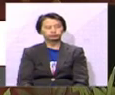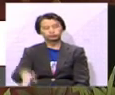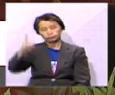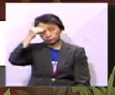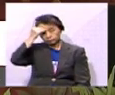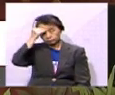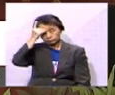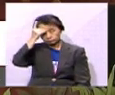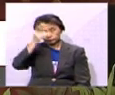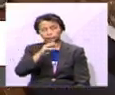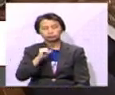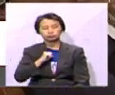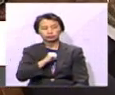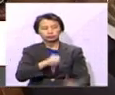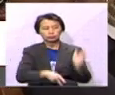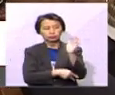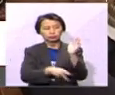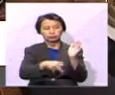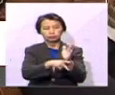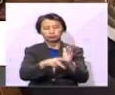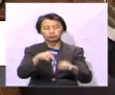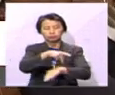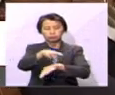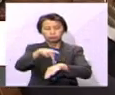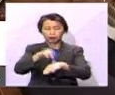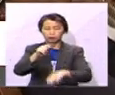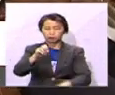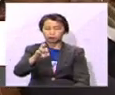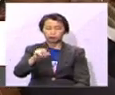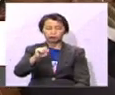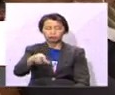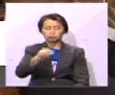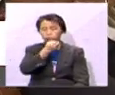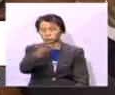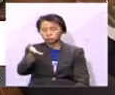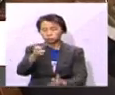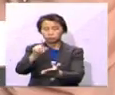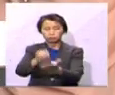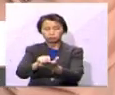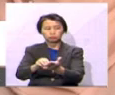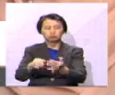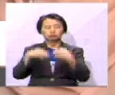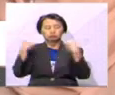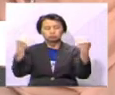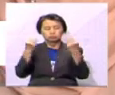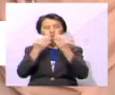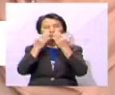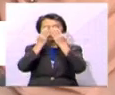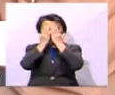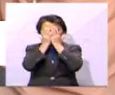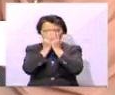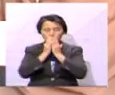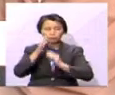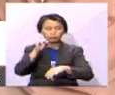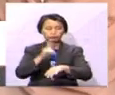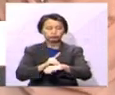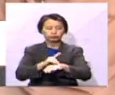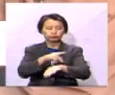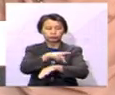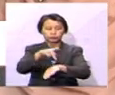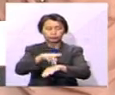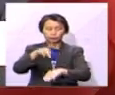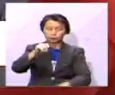Datuk Seri Mazli yang juga Ahli Parlimen Padang Terap bercakap kepada pemberita selepas menghadiri majlis kesyukuran di Felda Bukit Tembaga Padang